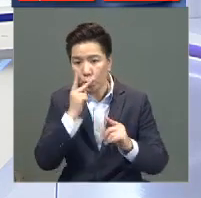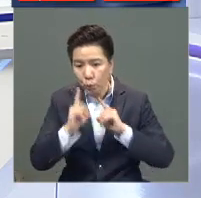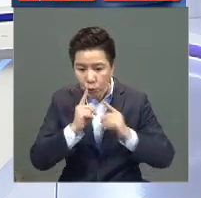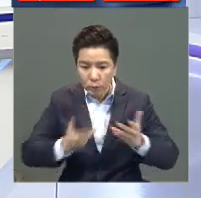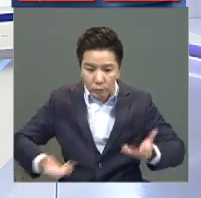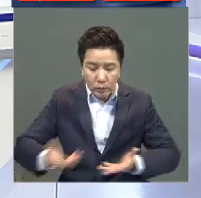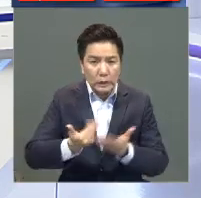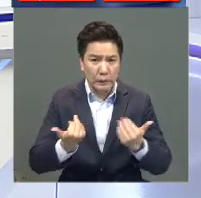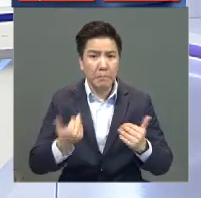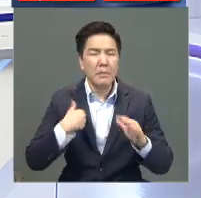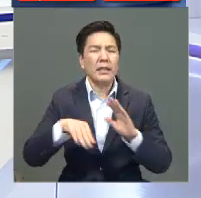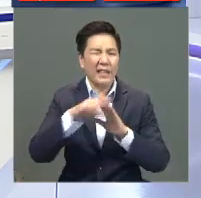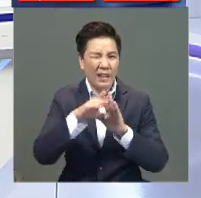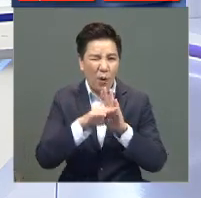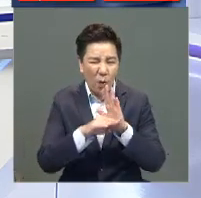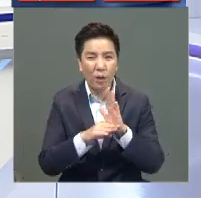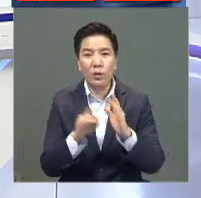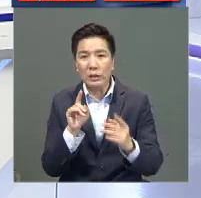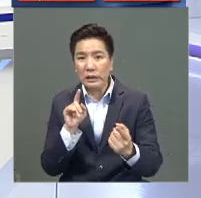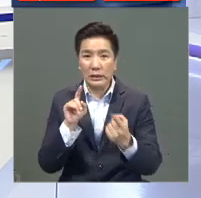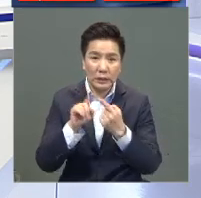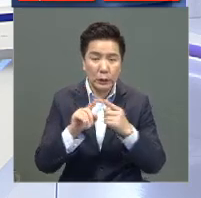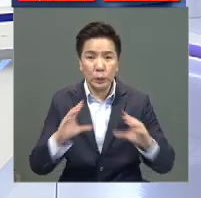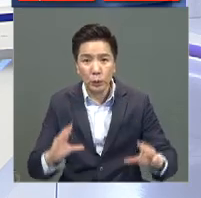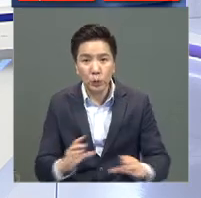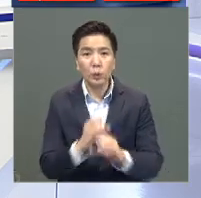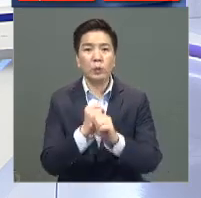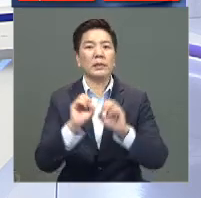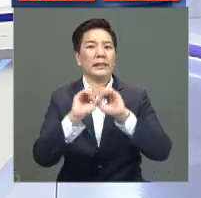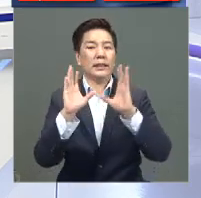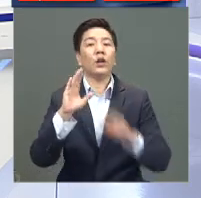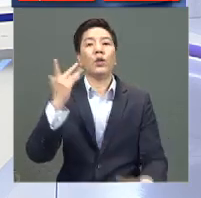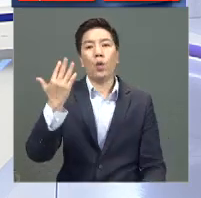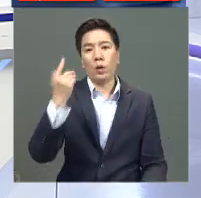ามาคุยกันอีกเรียกว่ายังมีอีกหลายขั้นตอนกว่าที่จะได้ข้อสรุปที่ชัดเจนมากยิ่งขึ้น